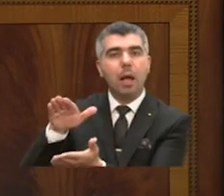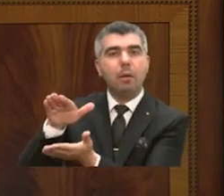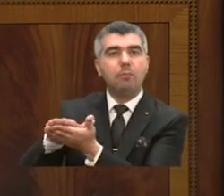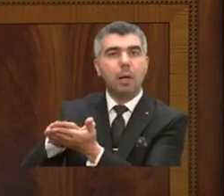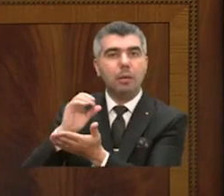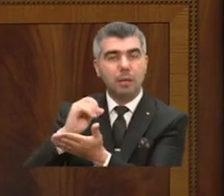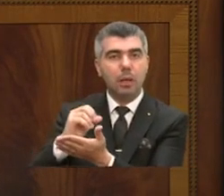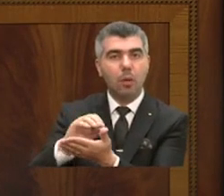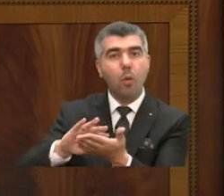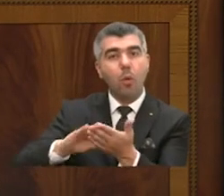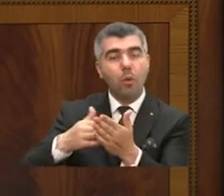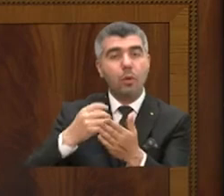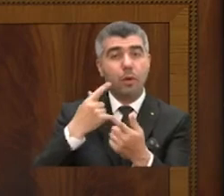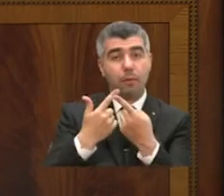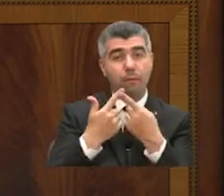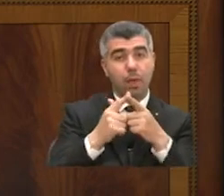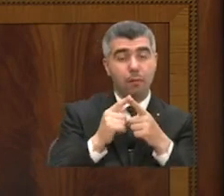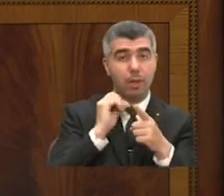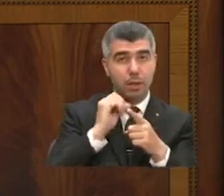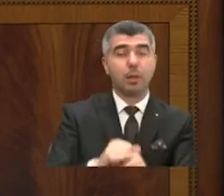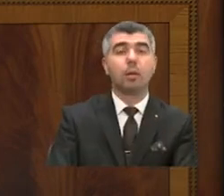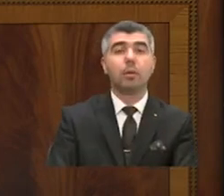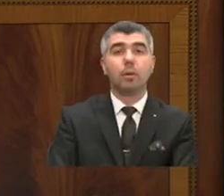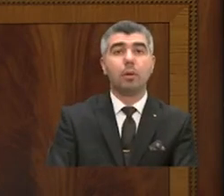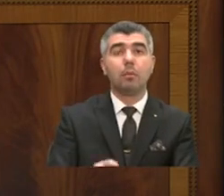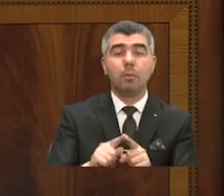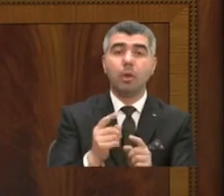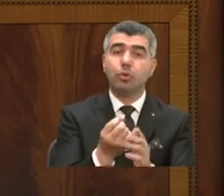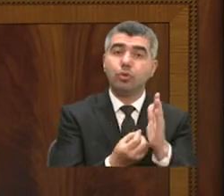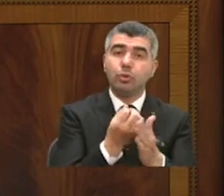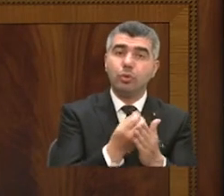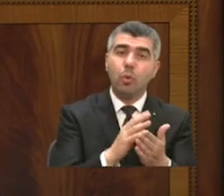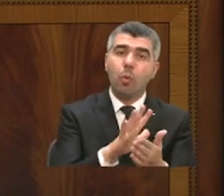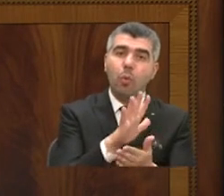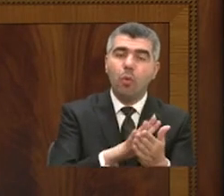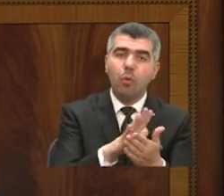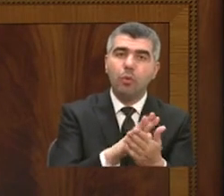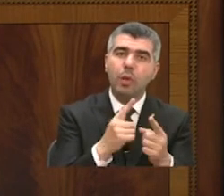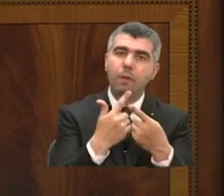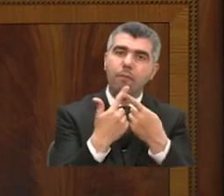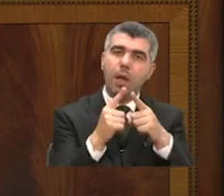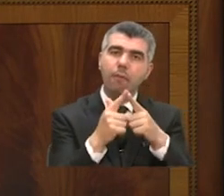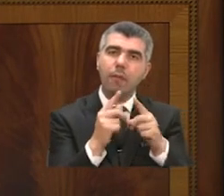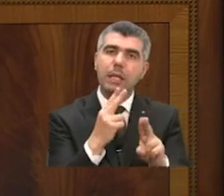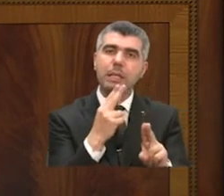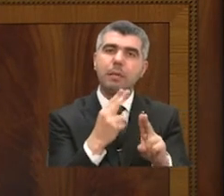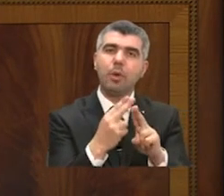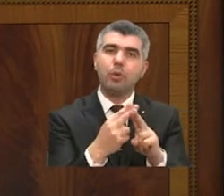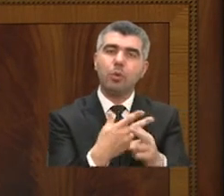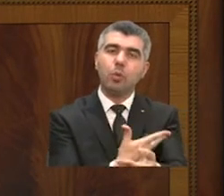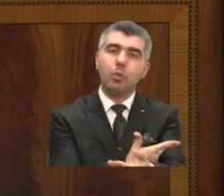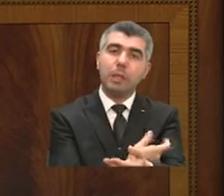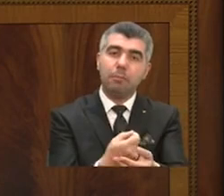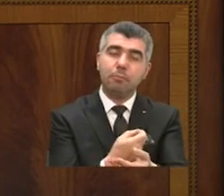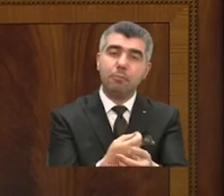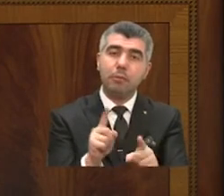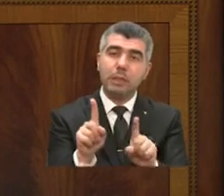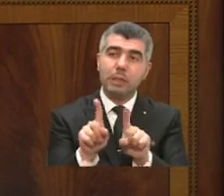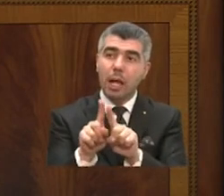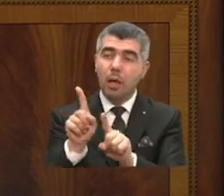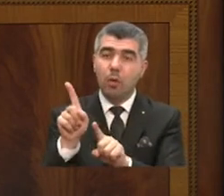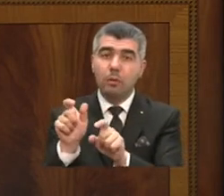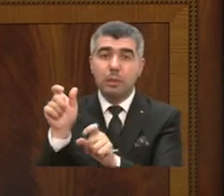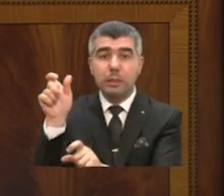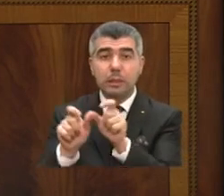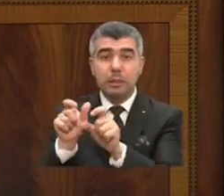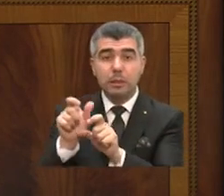الدموية الثابتة والمتحولة والتي تتوفر فيها الشروط الضرورية لإسعاف حياة المواطنين،